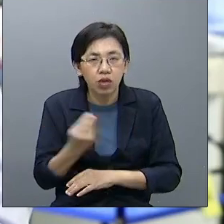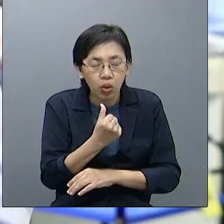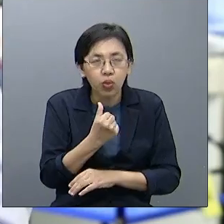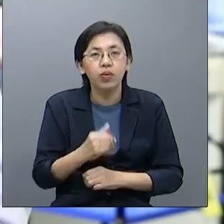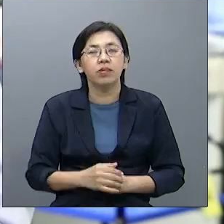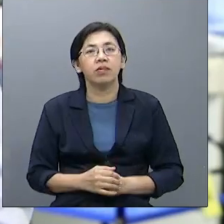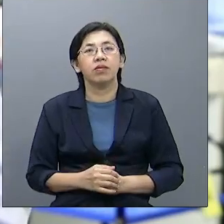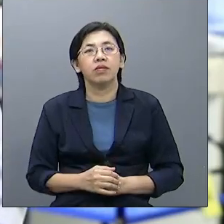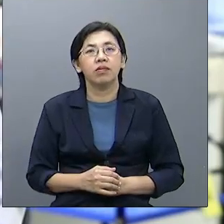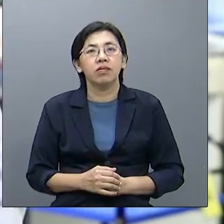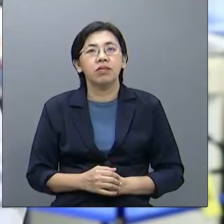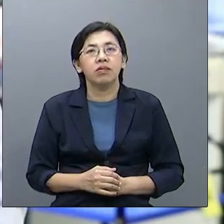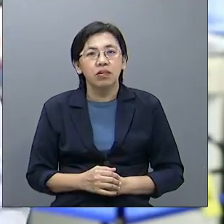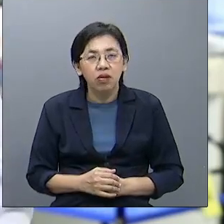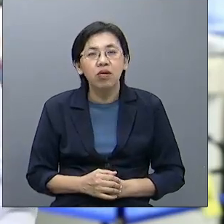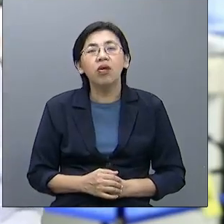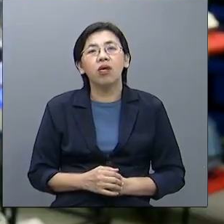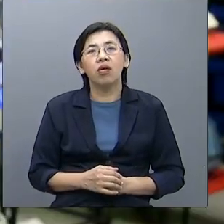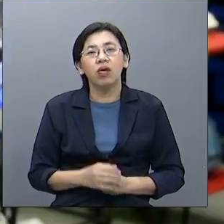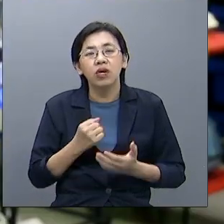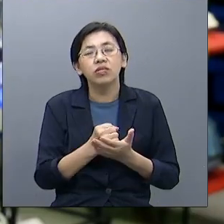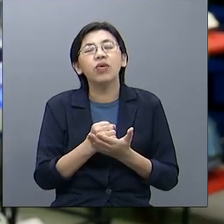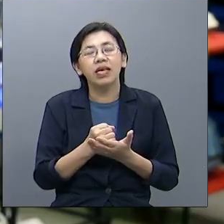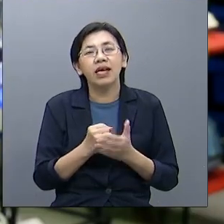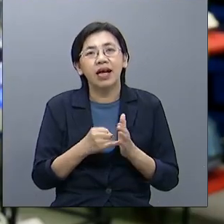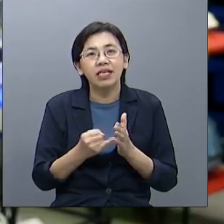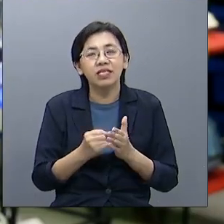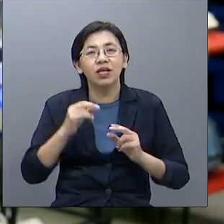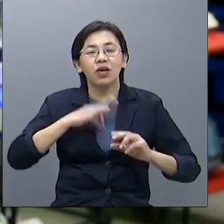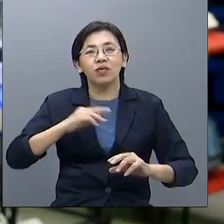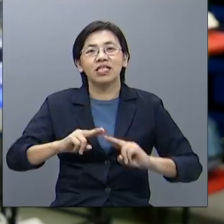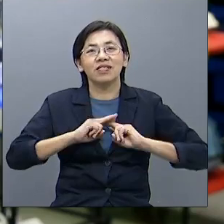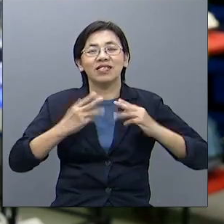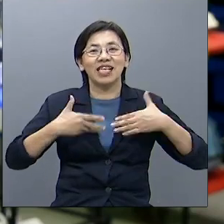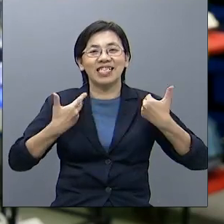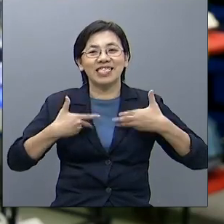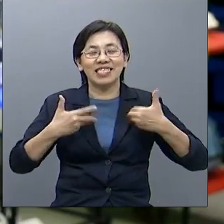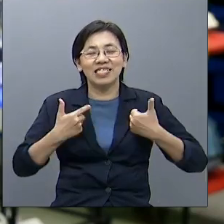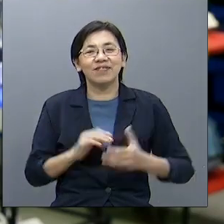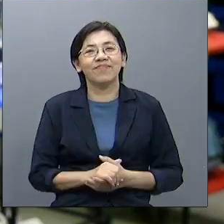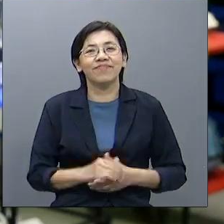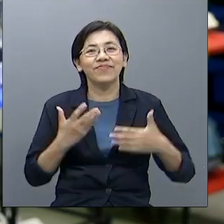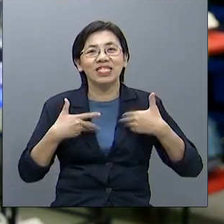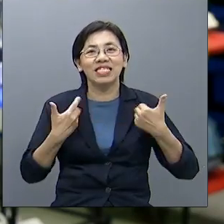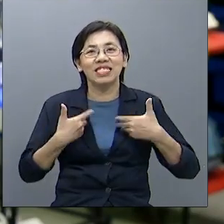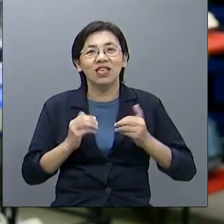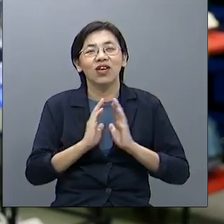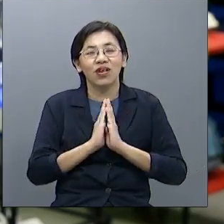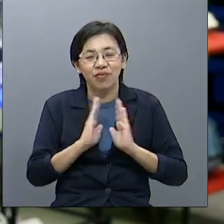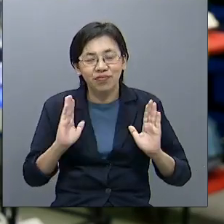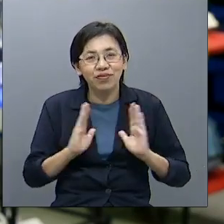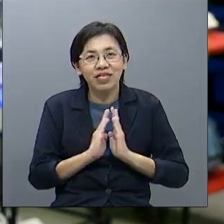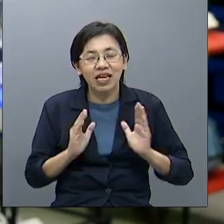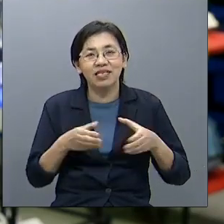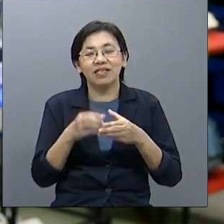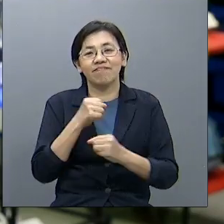าะกับบ่ถึงขั้นสิไปย้ายเด็กผู้อื่นออกเจ้าสำหรับส่วนตัวก็รู้สึกว่าดีใจหลายเนาะกะอันนี้ก็ต้องขอขอบใจเนาะทางทีม